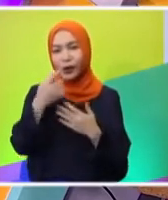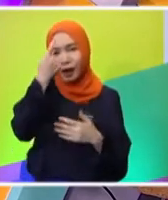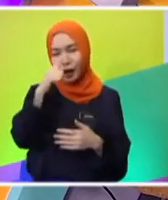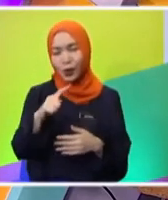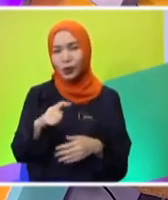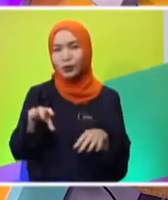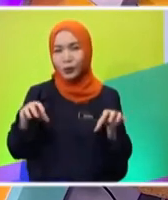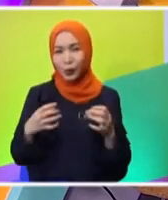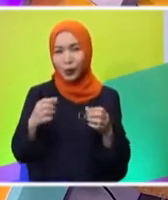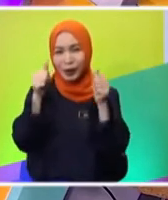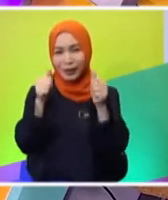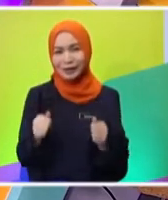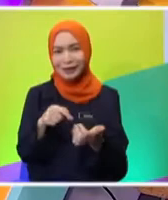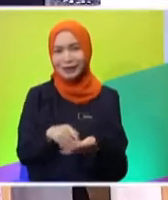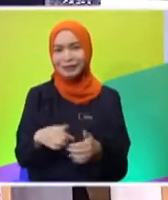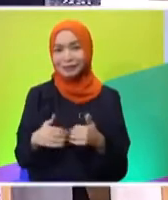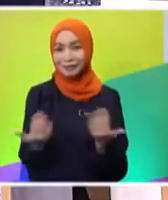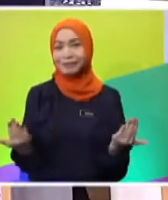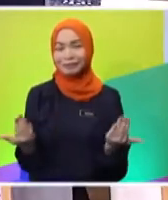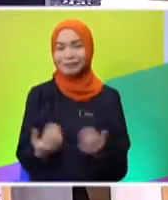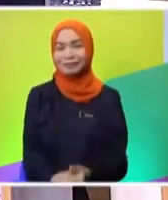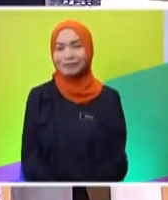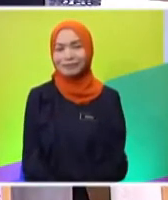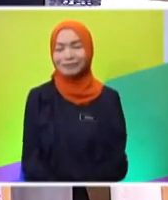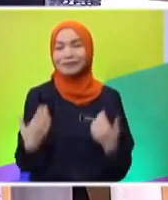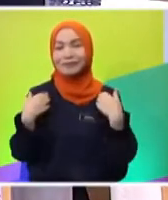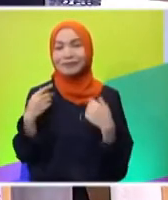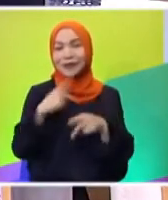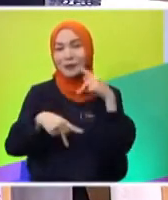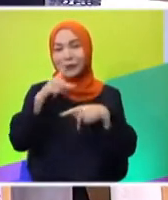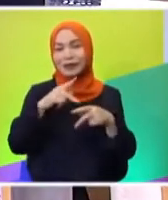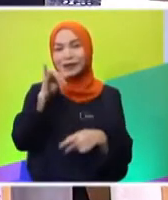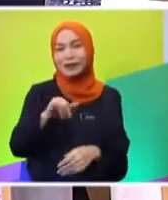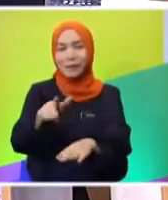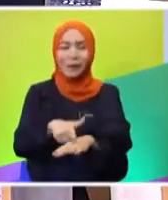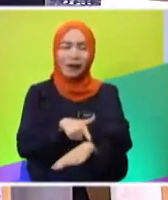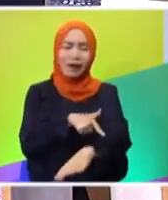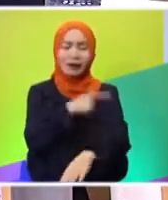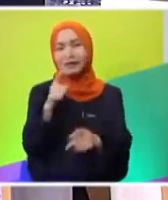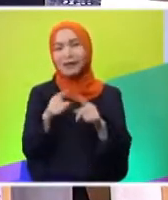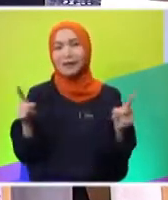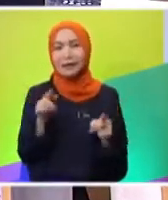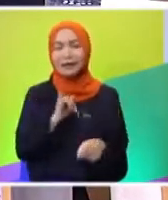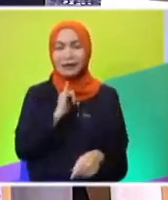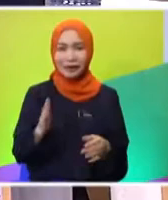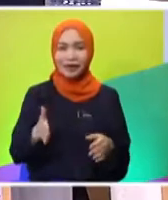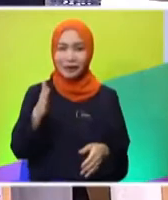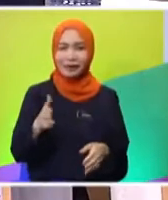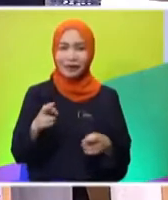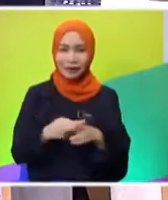Cuba dia mungkin ada beberapa proses yang panjang tapi saya Kevin Kevin baik berdasarkan kepada aku yang kita dah